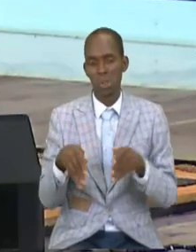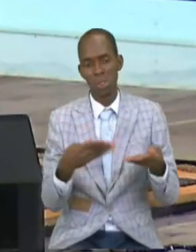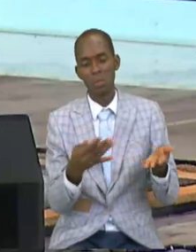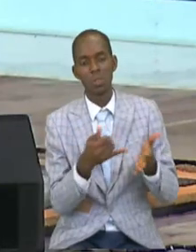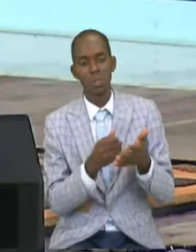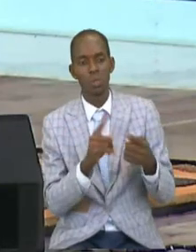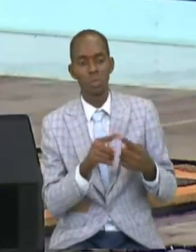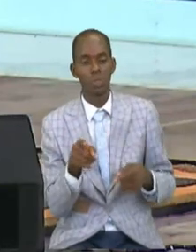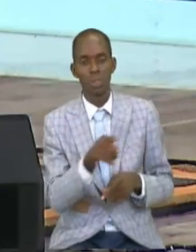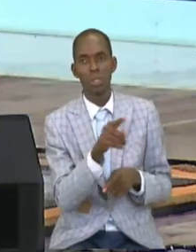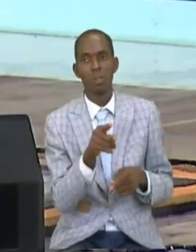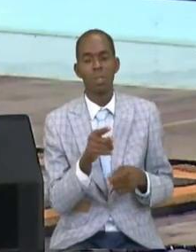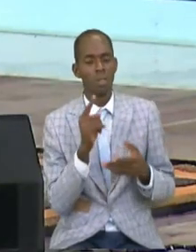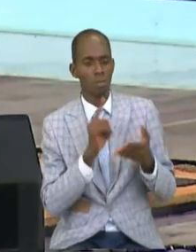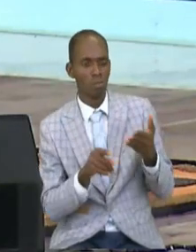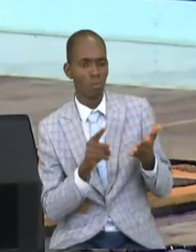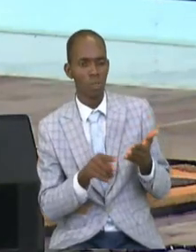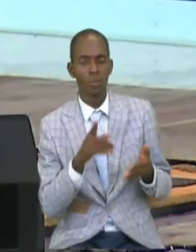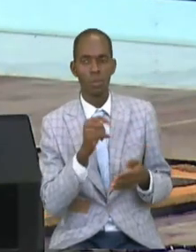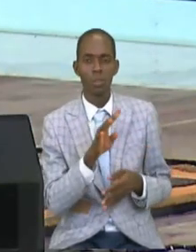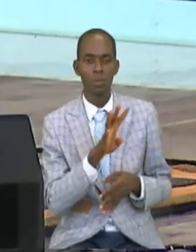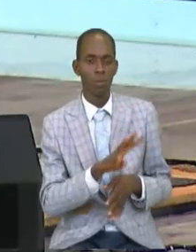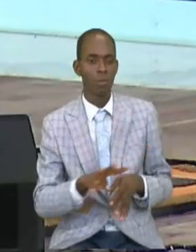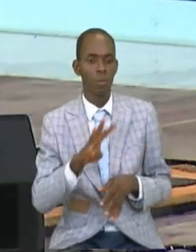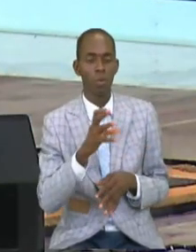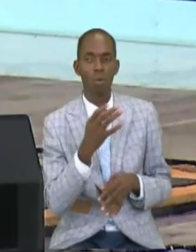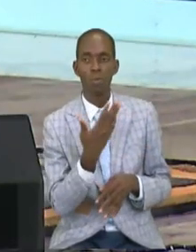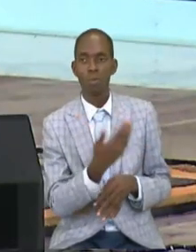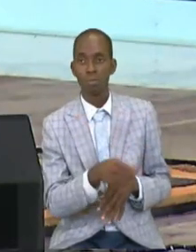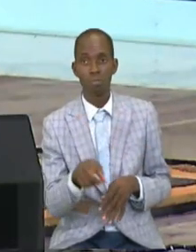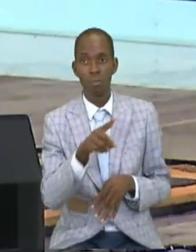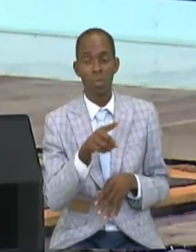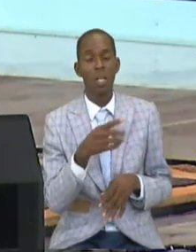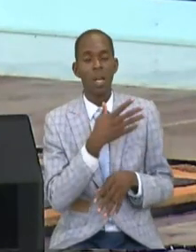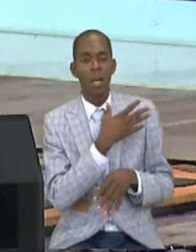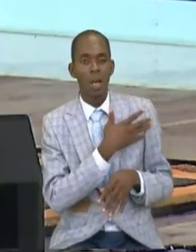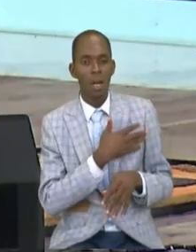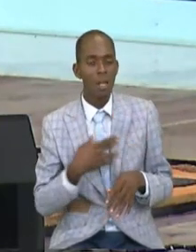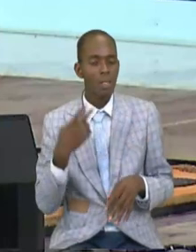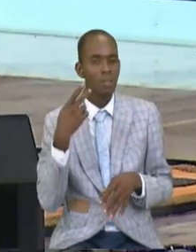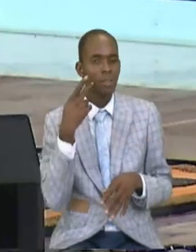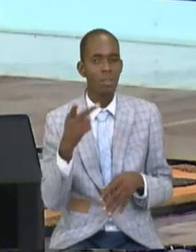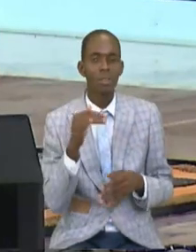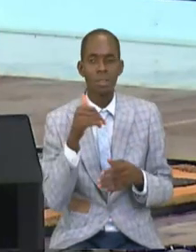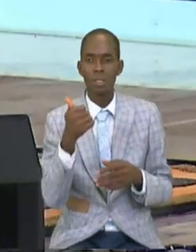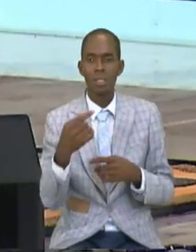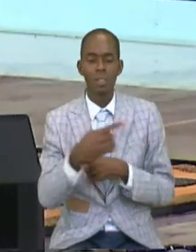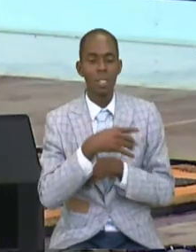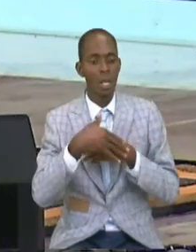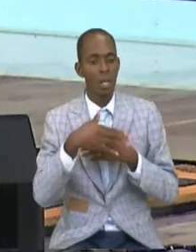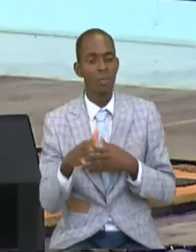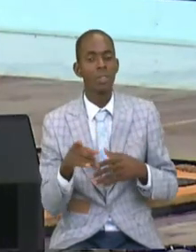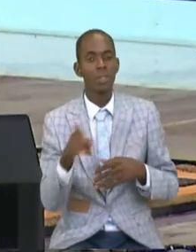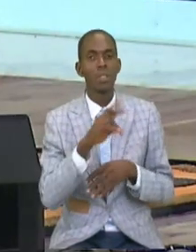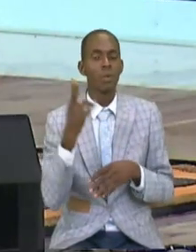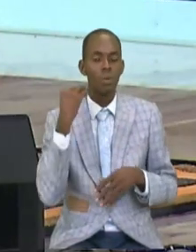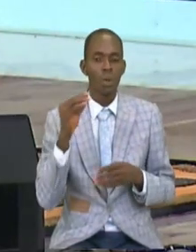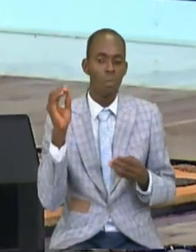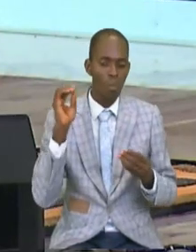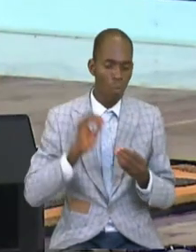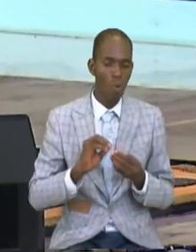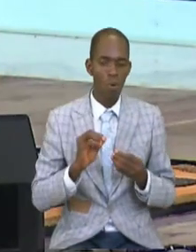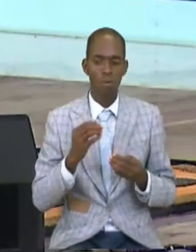Et lorsqu'on les examinait, 10 jours après, ils étaient bien portant, ils ont